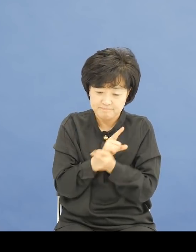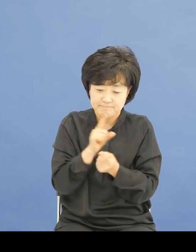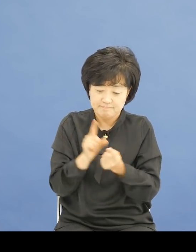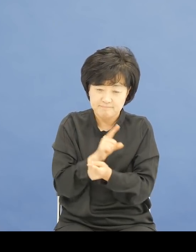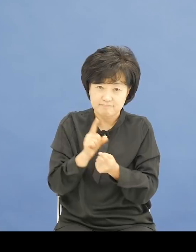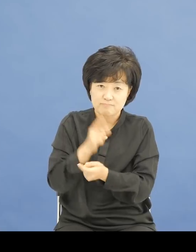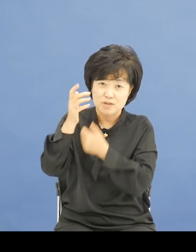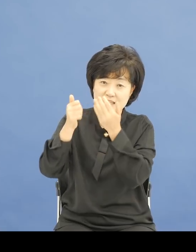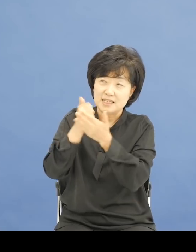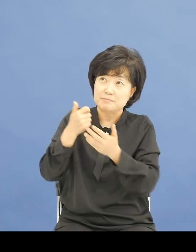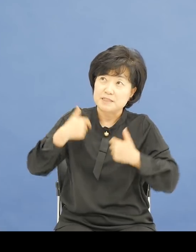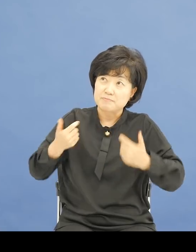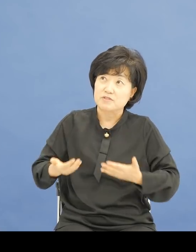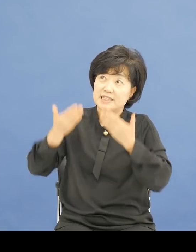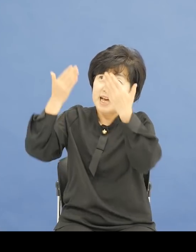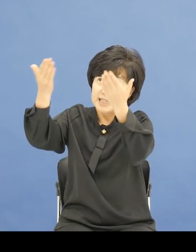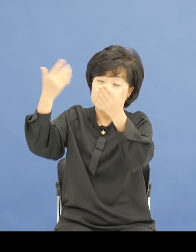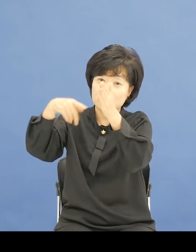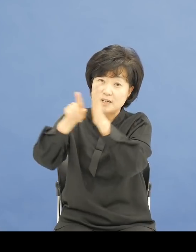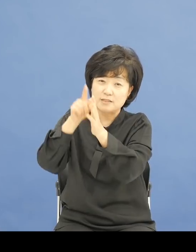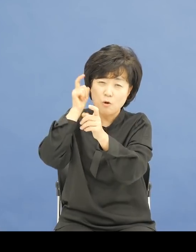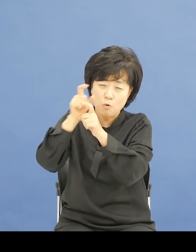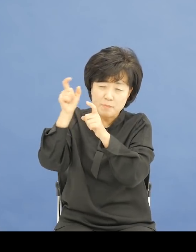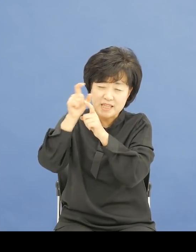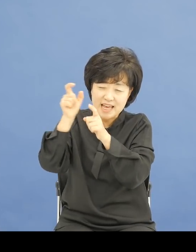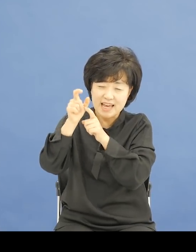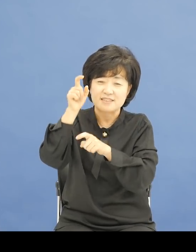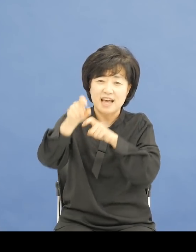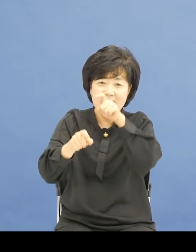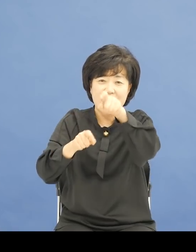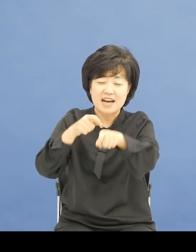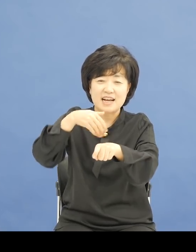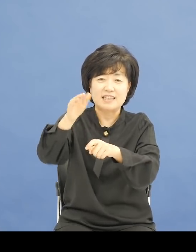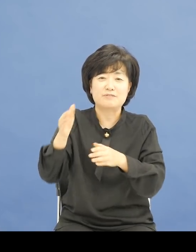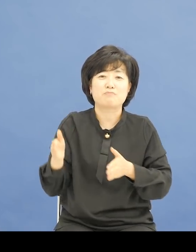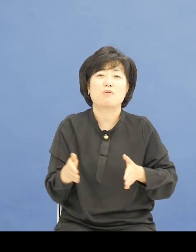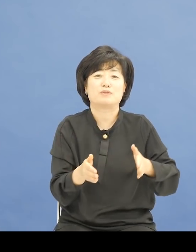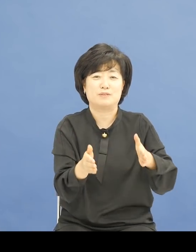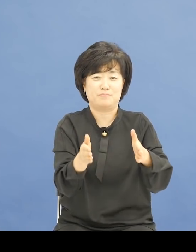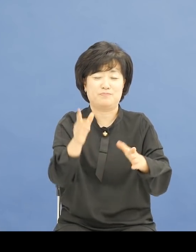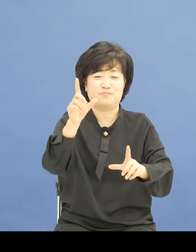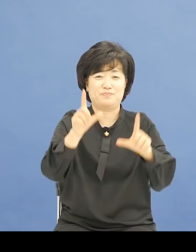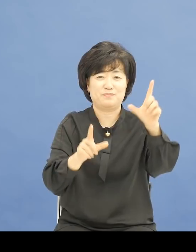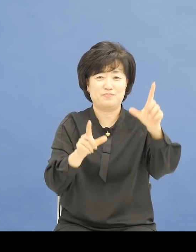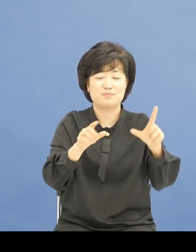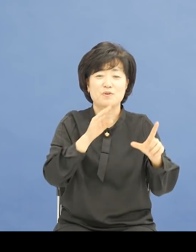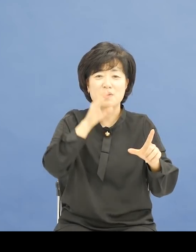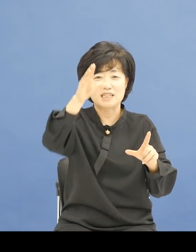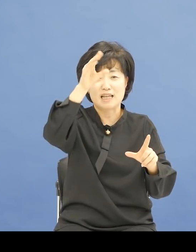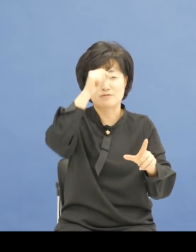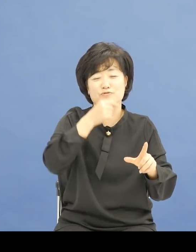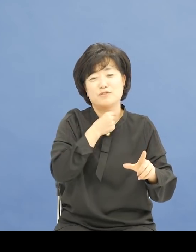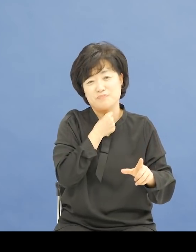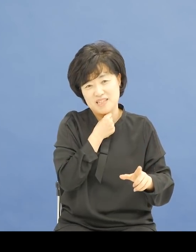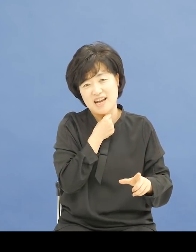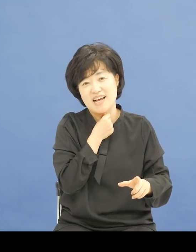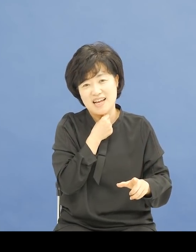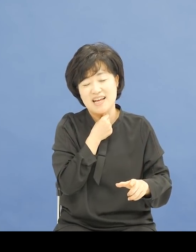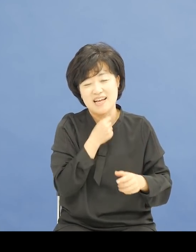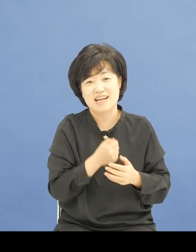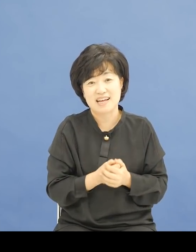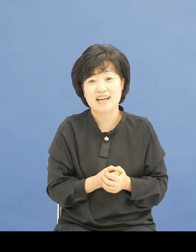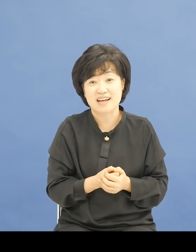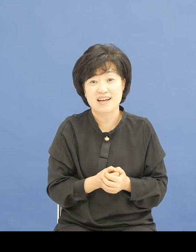하나님을 기쁘게 하는 방법이 무엇일까 계속 고민하면서 나아가는 모습이 정말 닮고 싶다 네. 라는 생각을